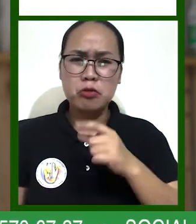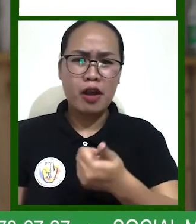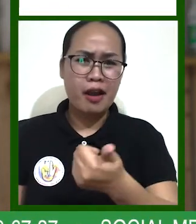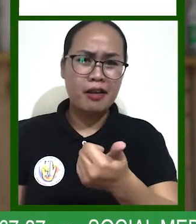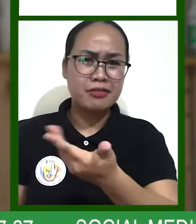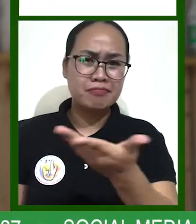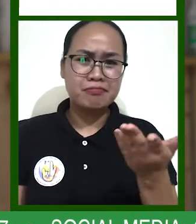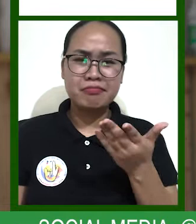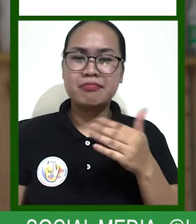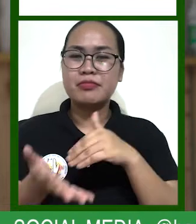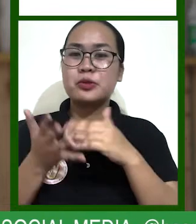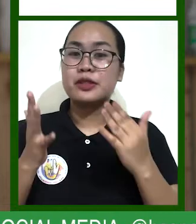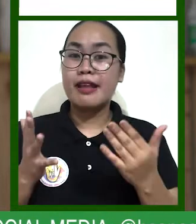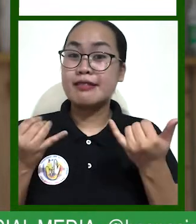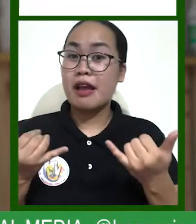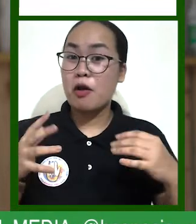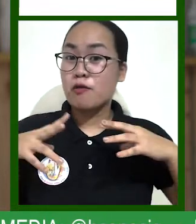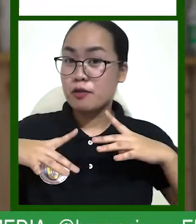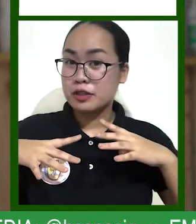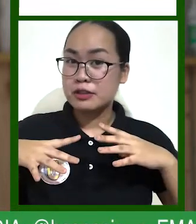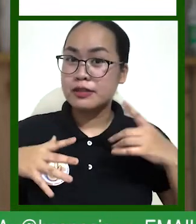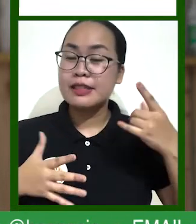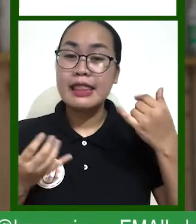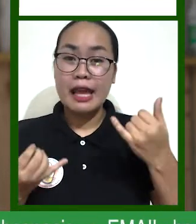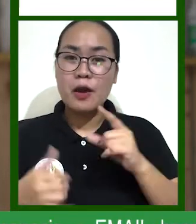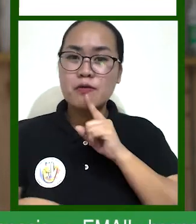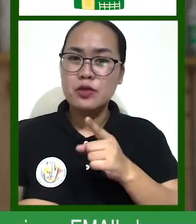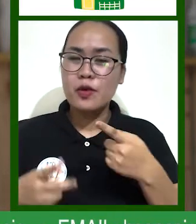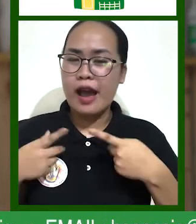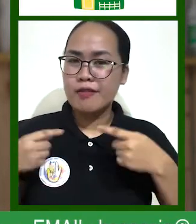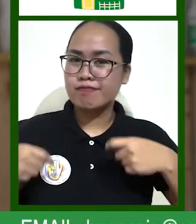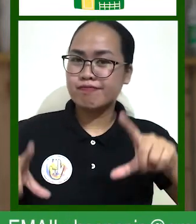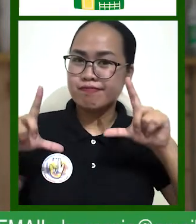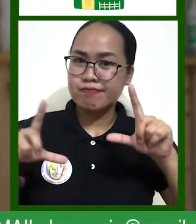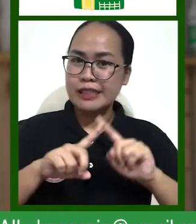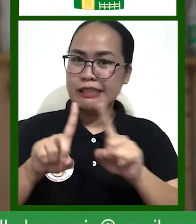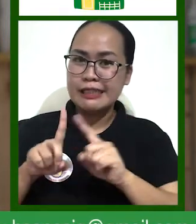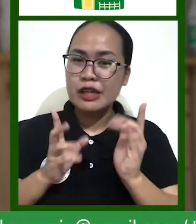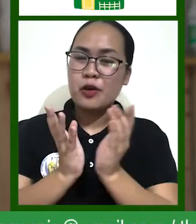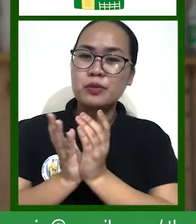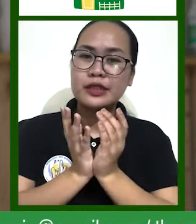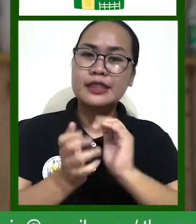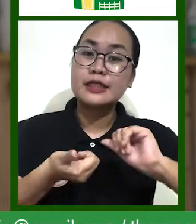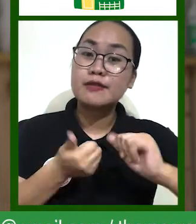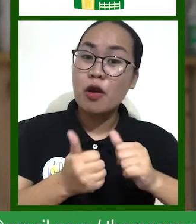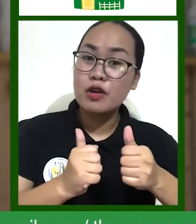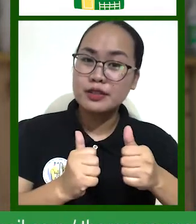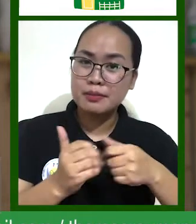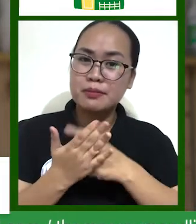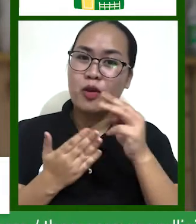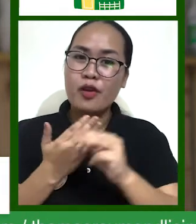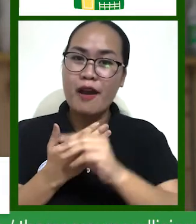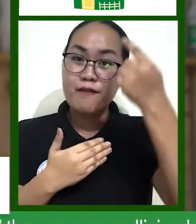bata, bakasyon po nila ngayon. Kaya ang Barangay San Antonio ay naglunsad ng ilang mga community sports programs,